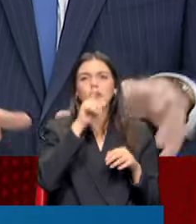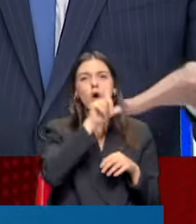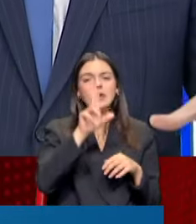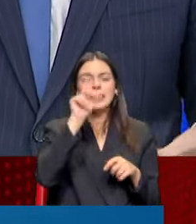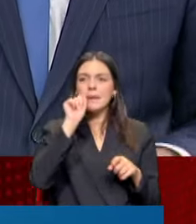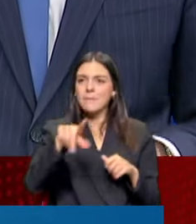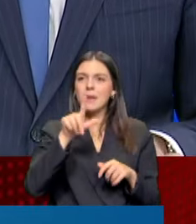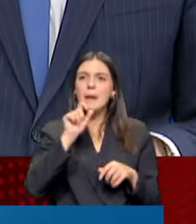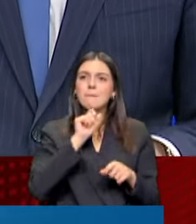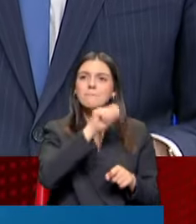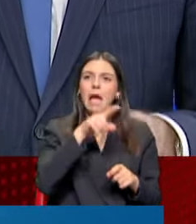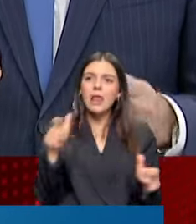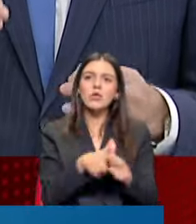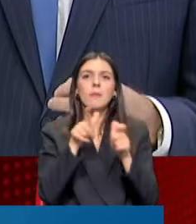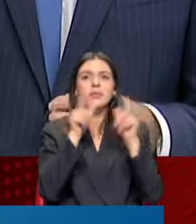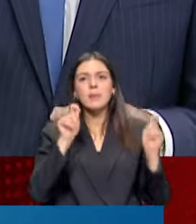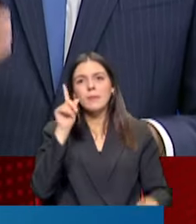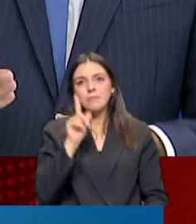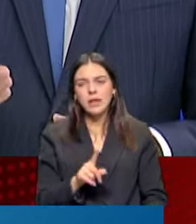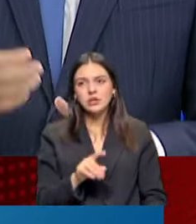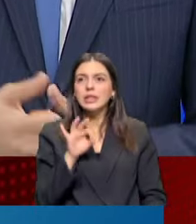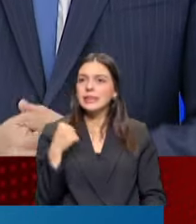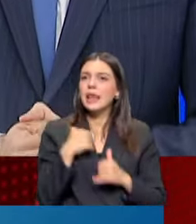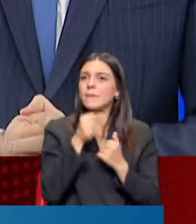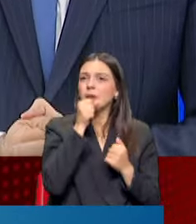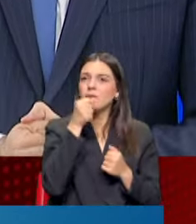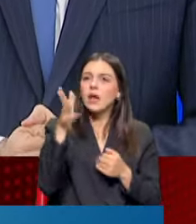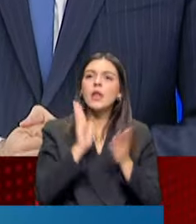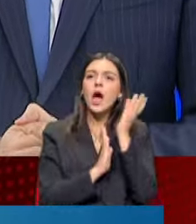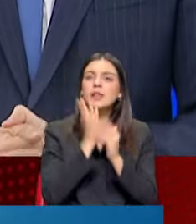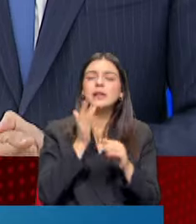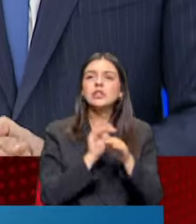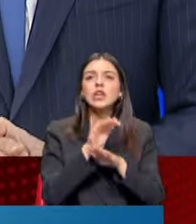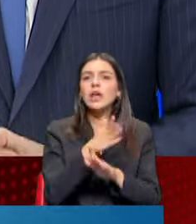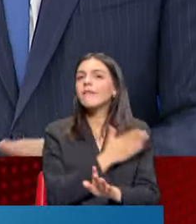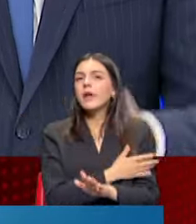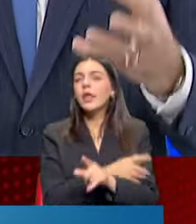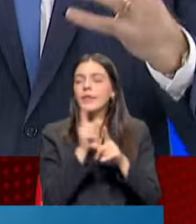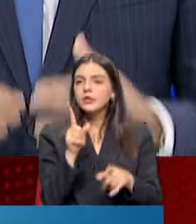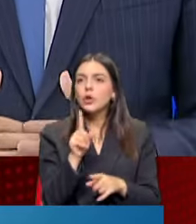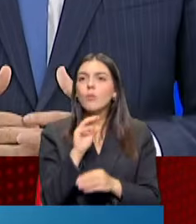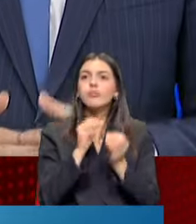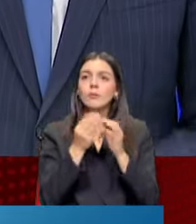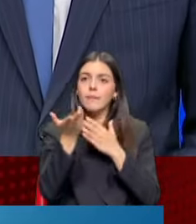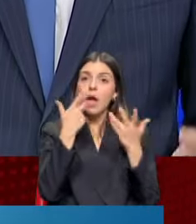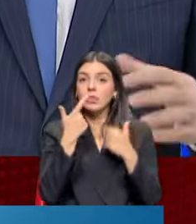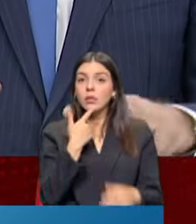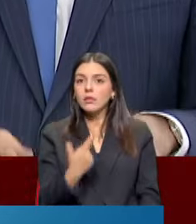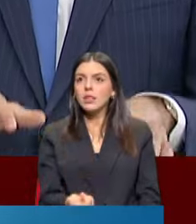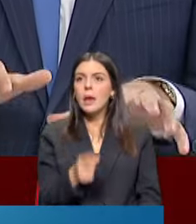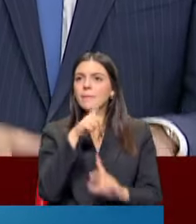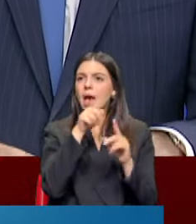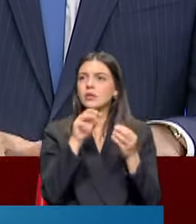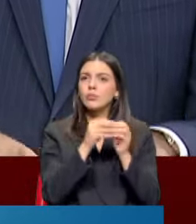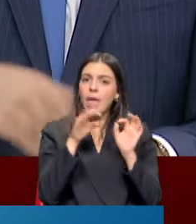mahalle toplantıları yapmaya başladık. Yine mikrofonu verdik Ataşehir'deki vatandaşlarımıza. Sorunlarınızı anlatın dedik. Bazı